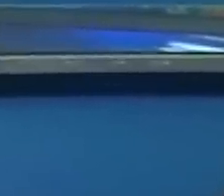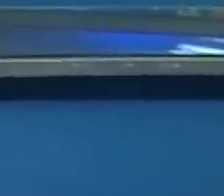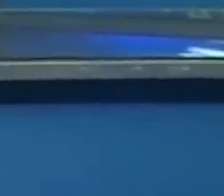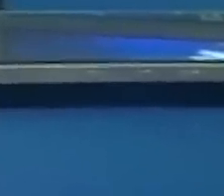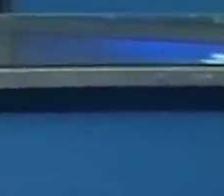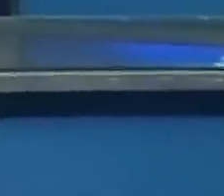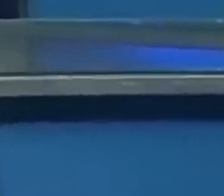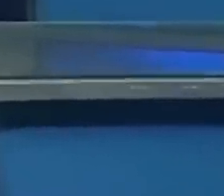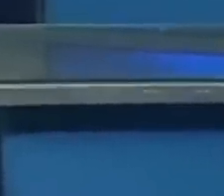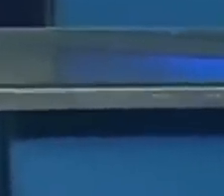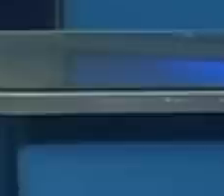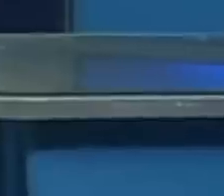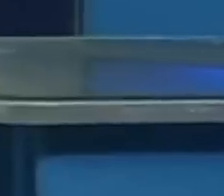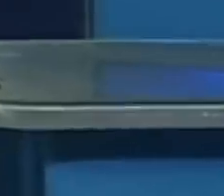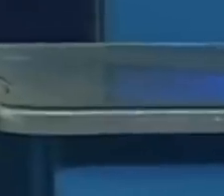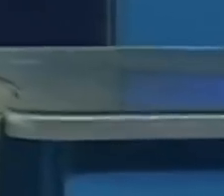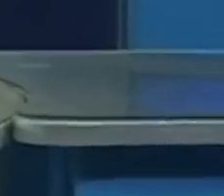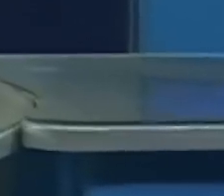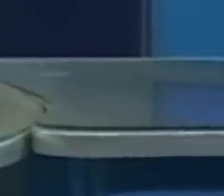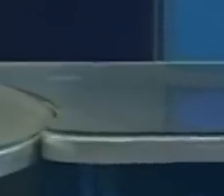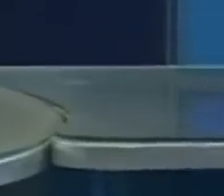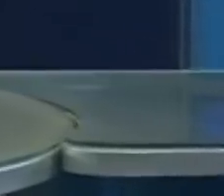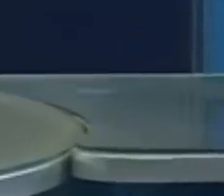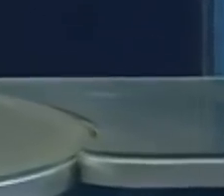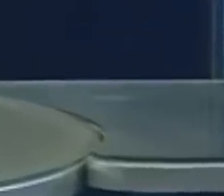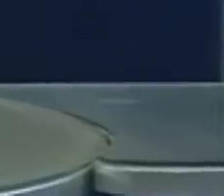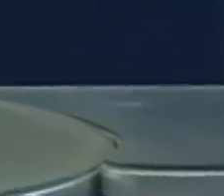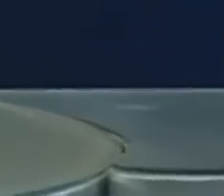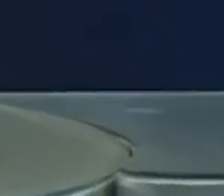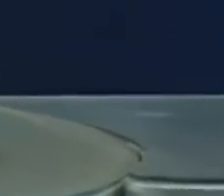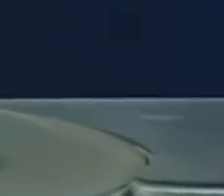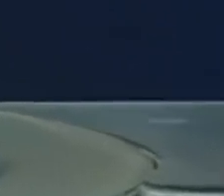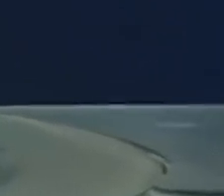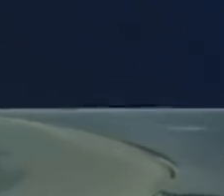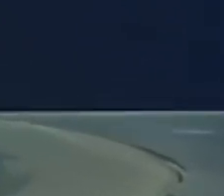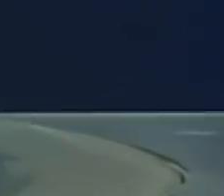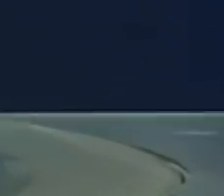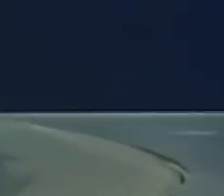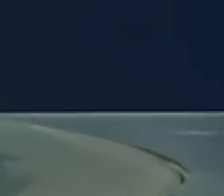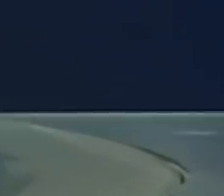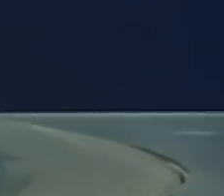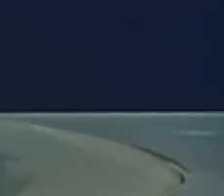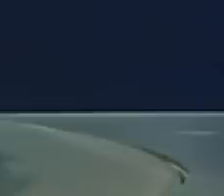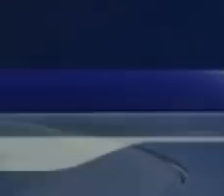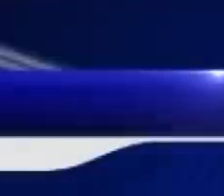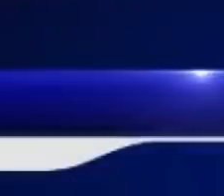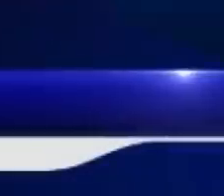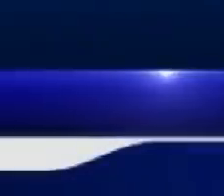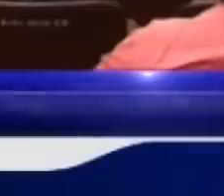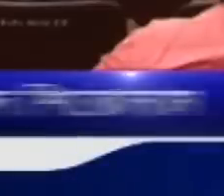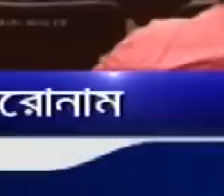আসসালামু আলাইকুম ATN বাংলা সংবাদে সবাইকে স্বাগত জানাচ্ছি আমি ওয়াহিবা রায়ান শুরুতেই বিআরবি কেবল সংবাদ শিরোনাম